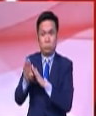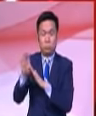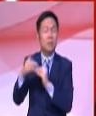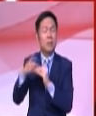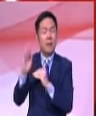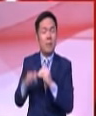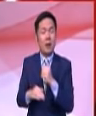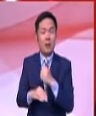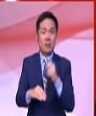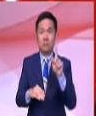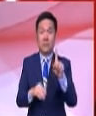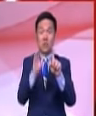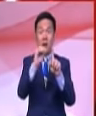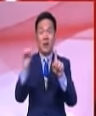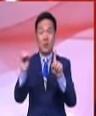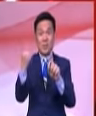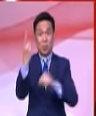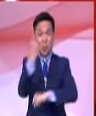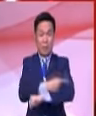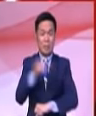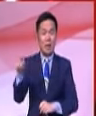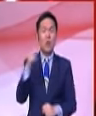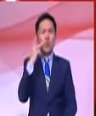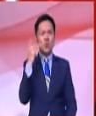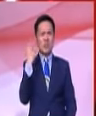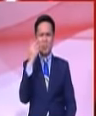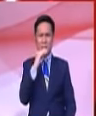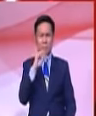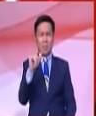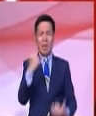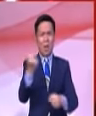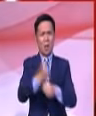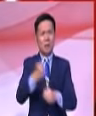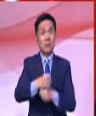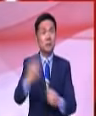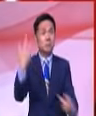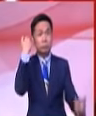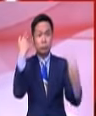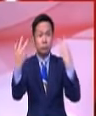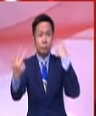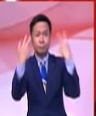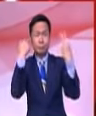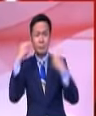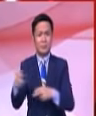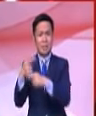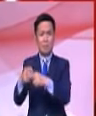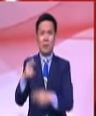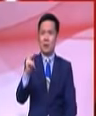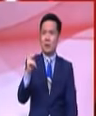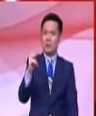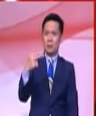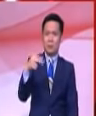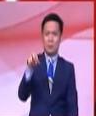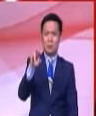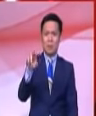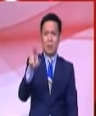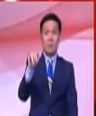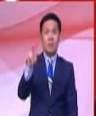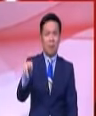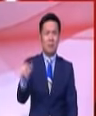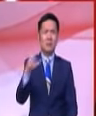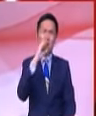3 angka, masyarakat di Kuching mula bersuara. Bagi tukang gunting rambut Muhammad Khairin Abdul Rahman, kesal akan sikap segelintir